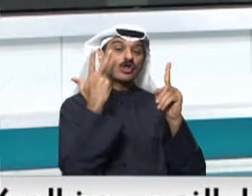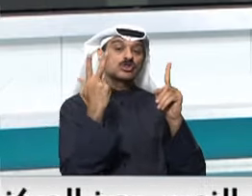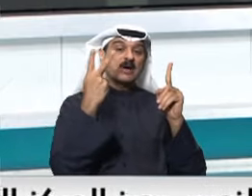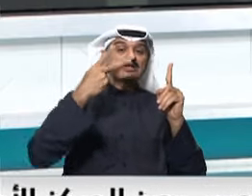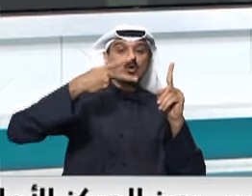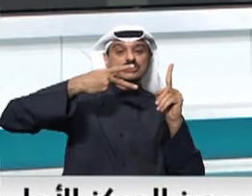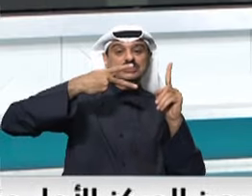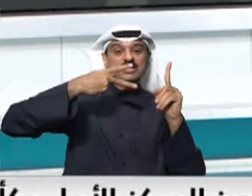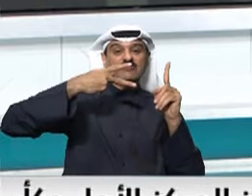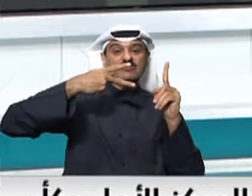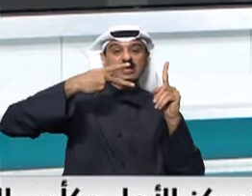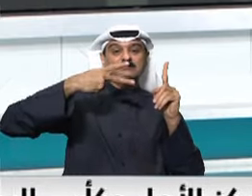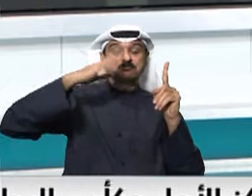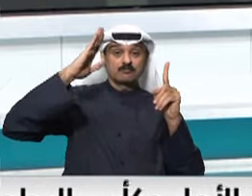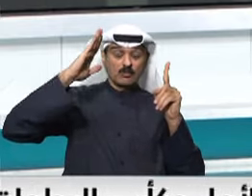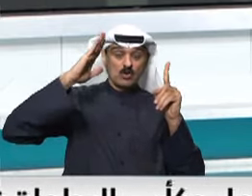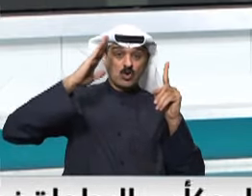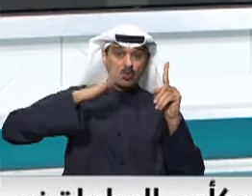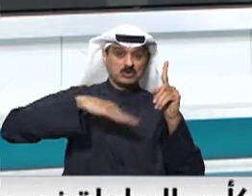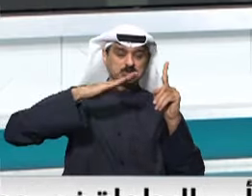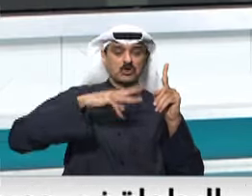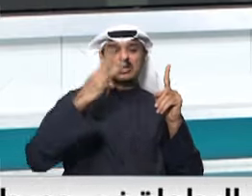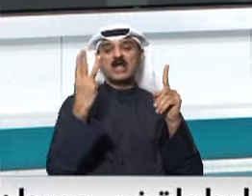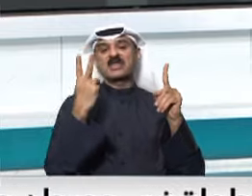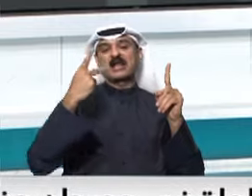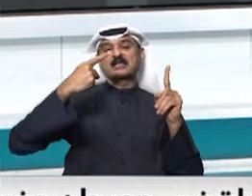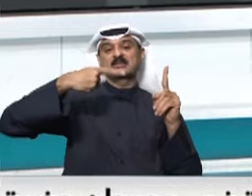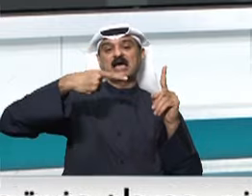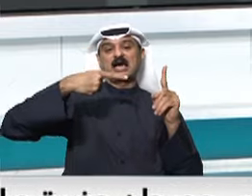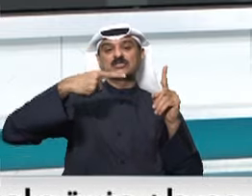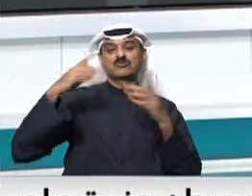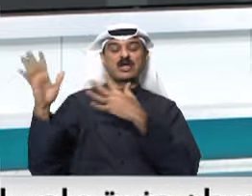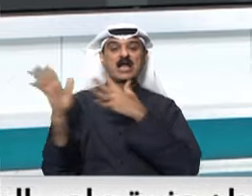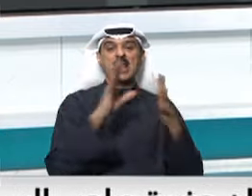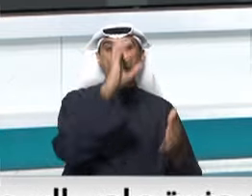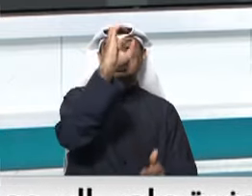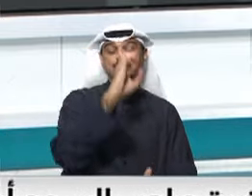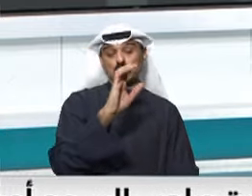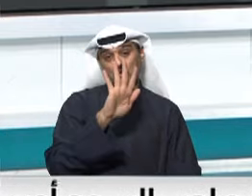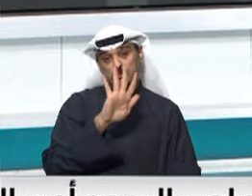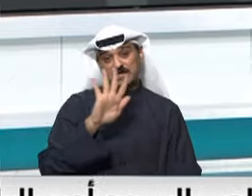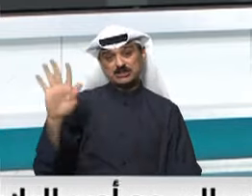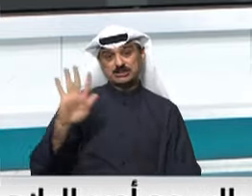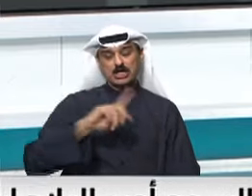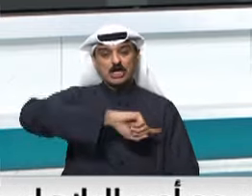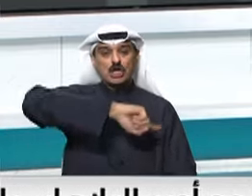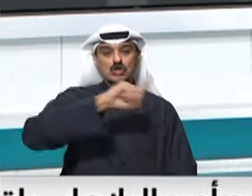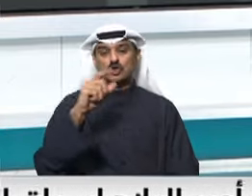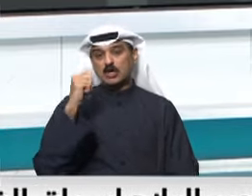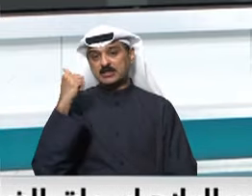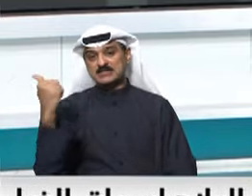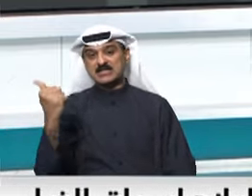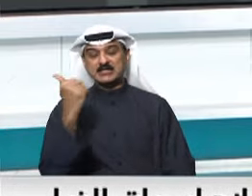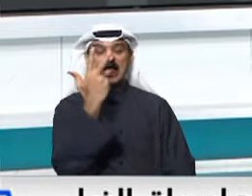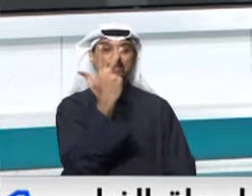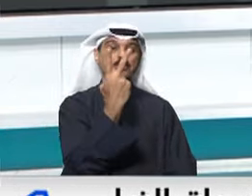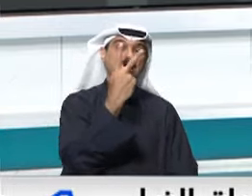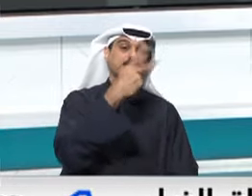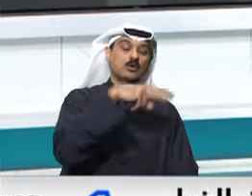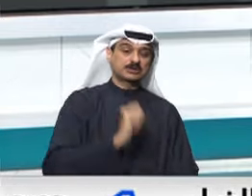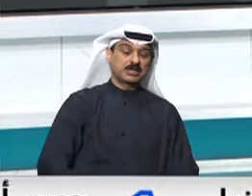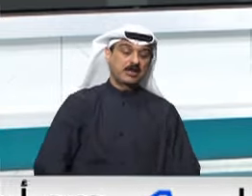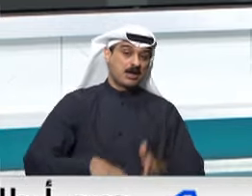متوقعه خلال النهار والصغره 13 درجه مئويه والهوا الكوس خفيف في في معتدل من 6 ل 28 م في الساعه يعود